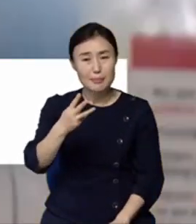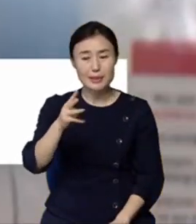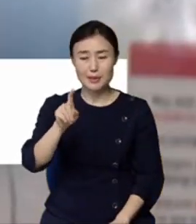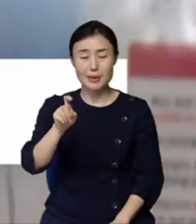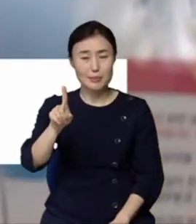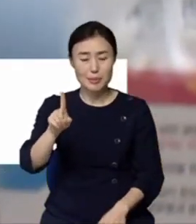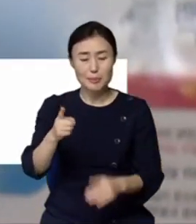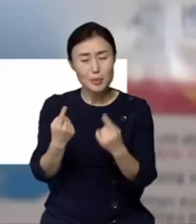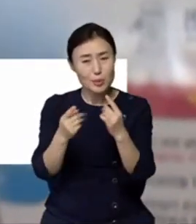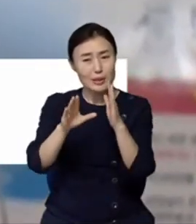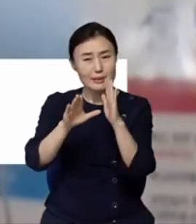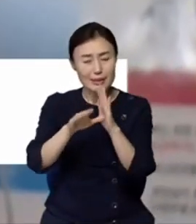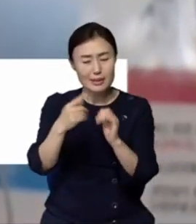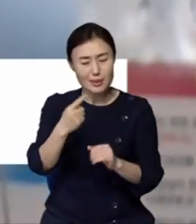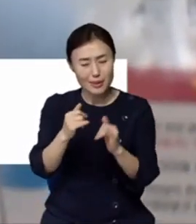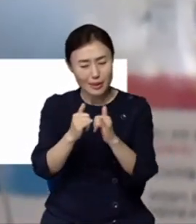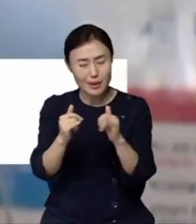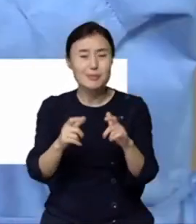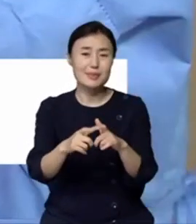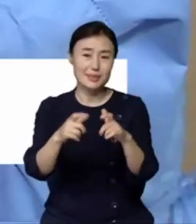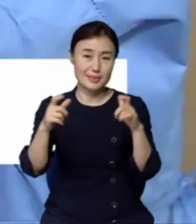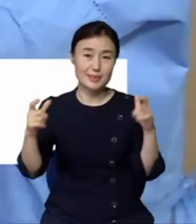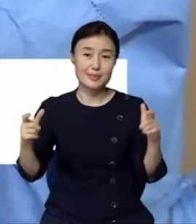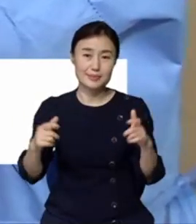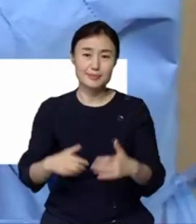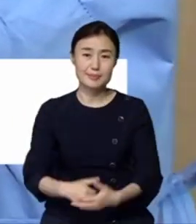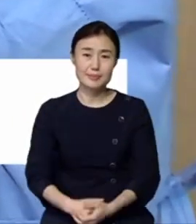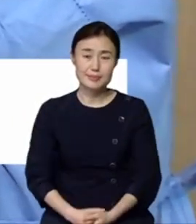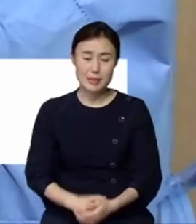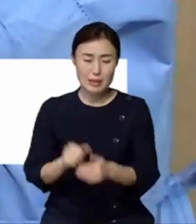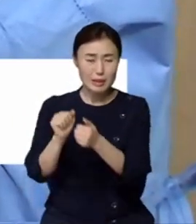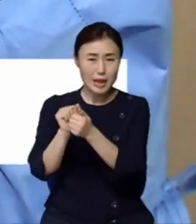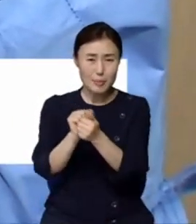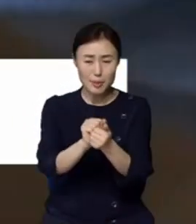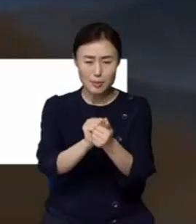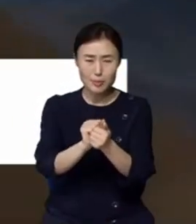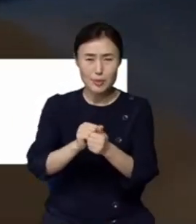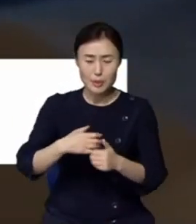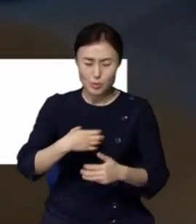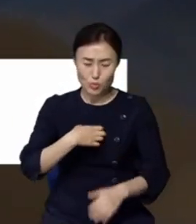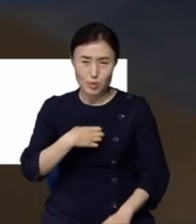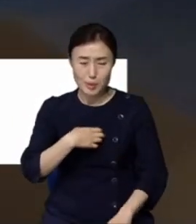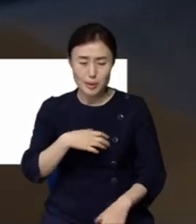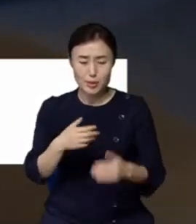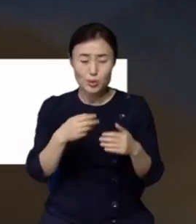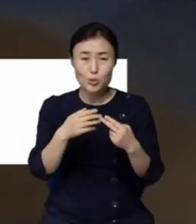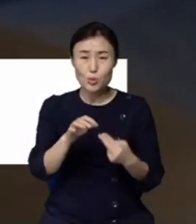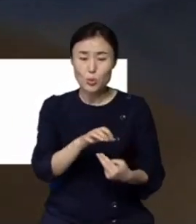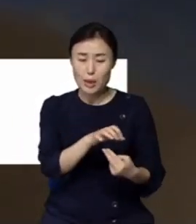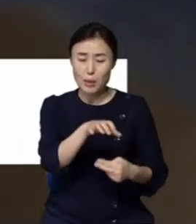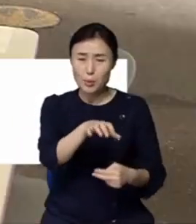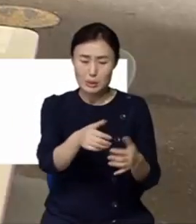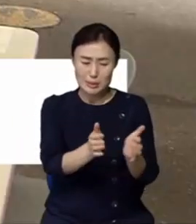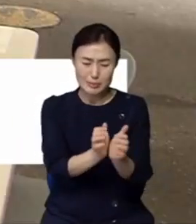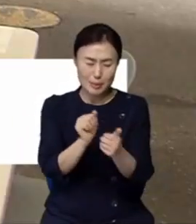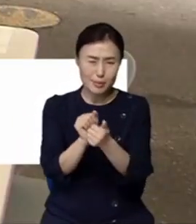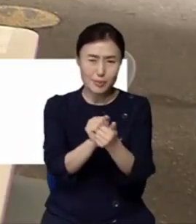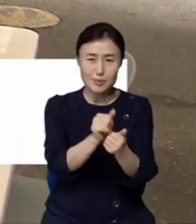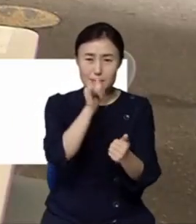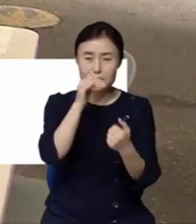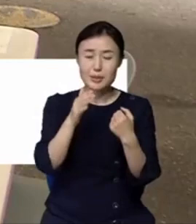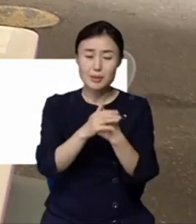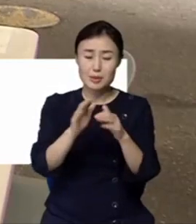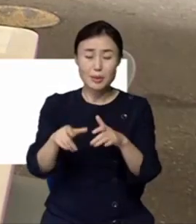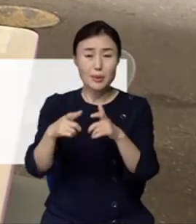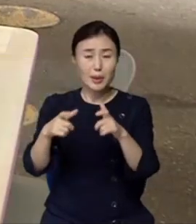비교해 1,000명 가까이 증가한 수치입니다. 감염 취약시설인 요양시설에서 집단 감염이 이어진 가운데 전남